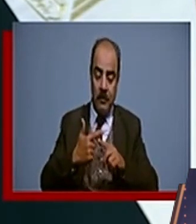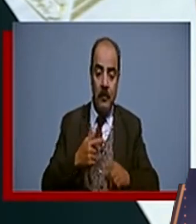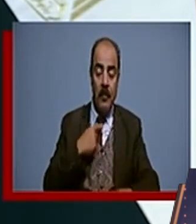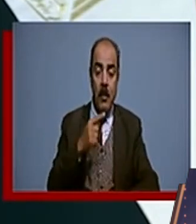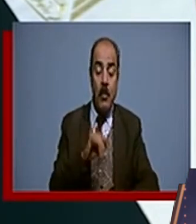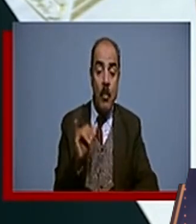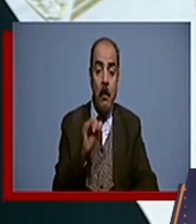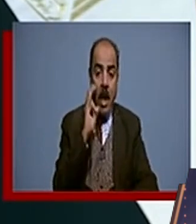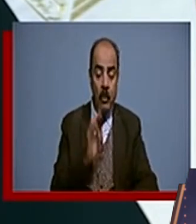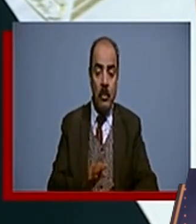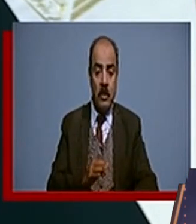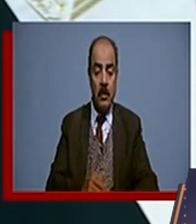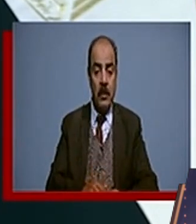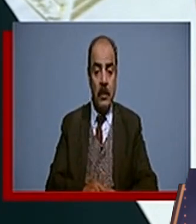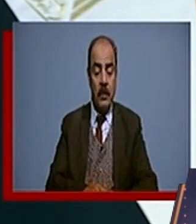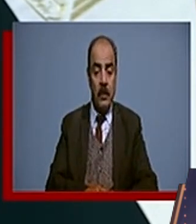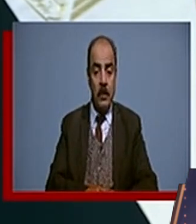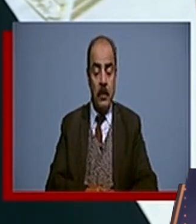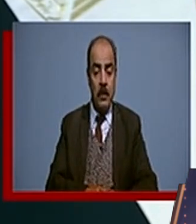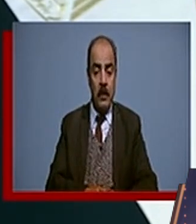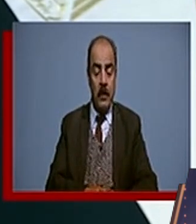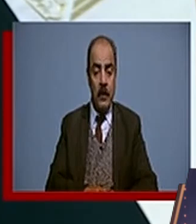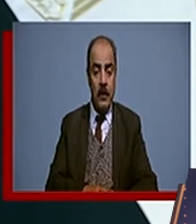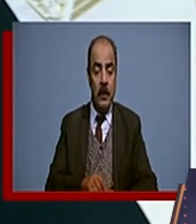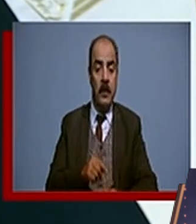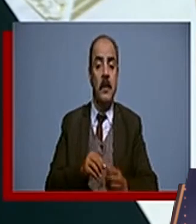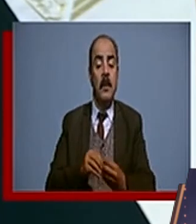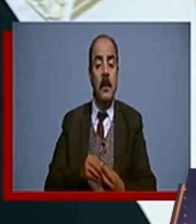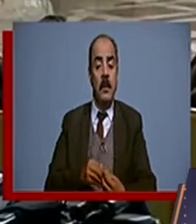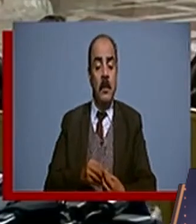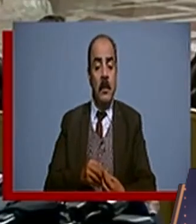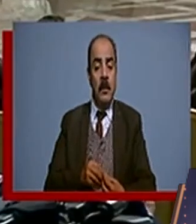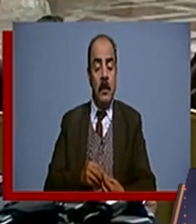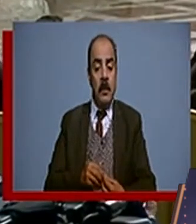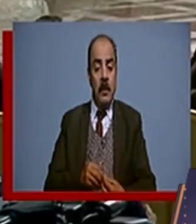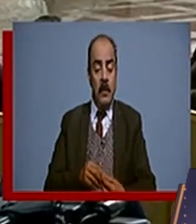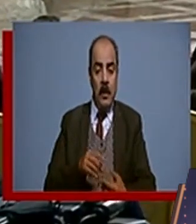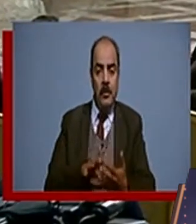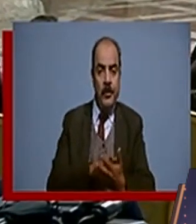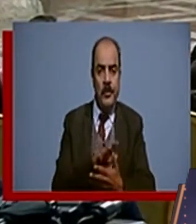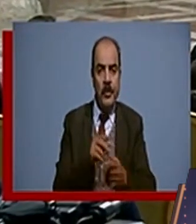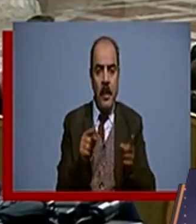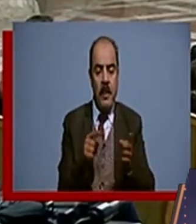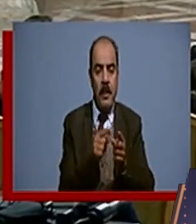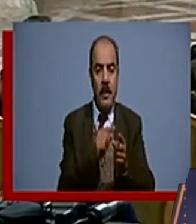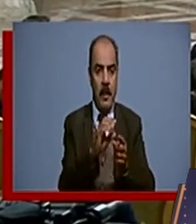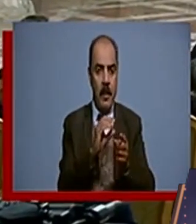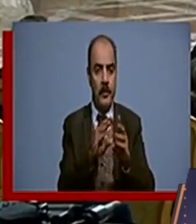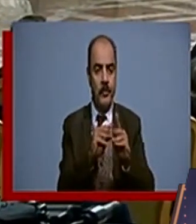أهمية أن مهمة أو أن احنا نوجد حل يساهم في